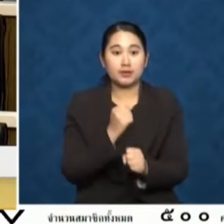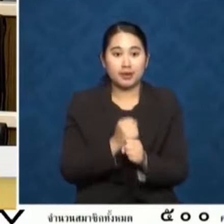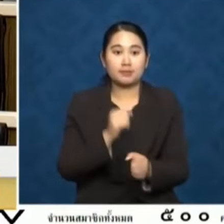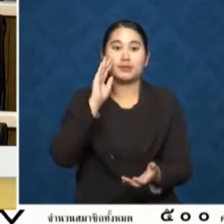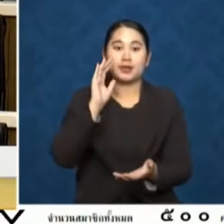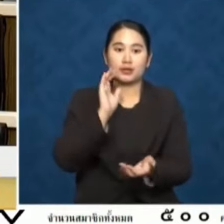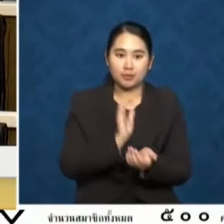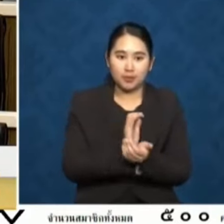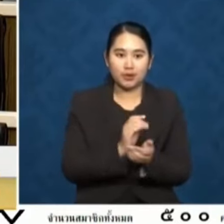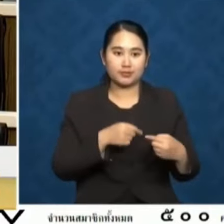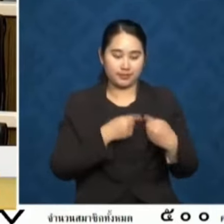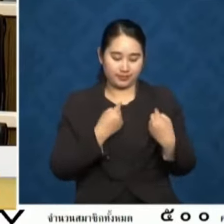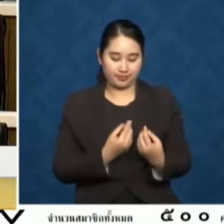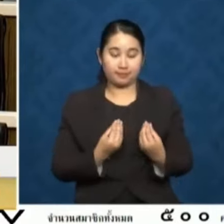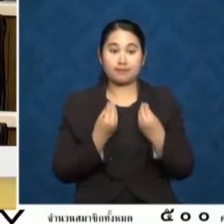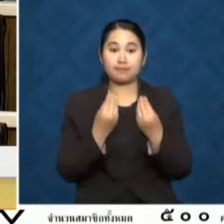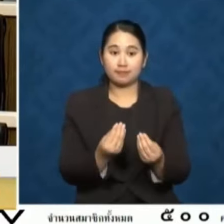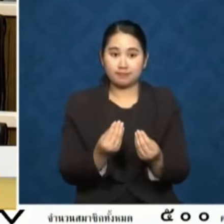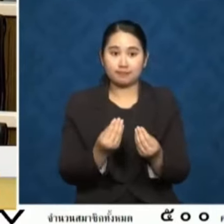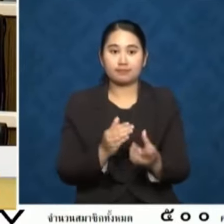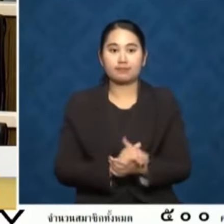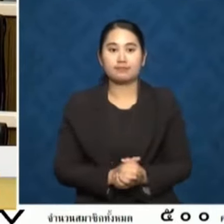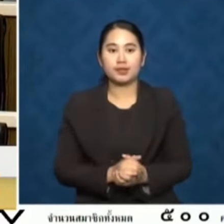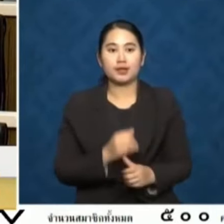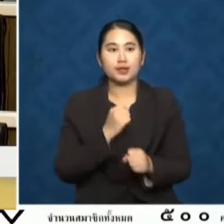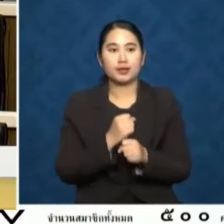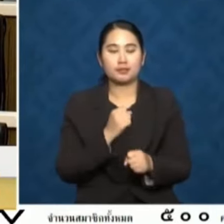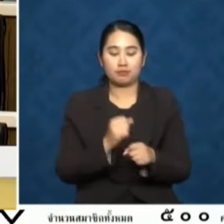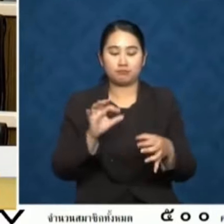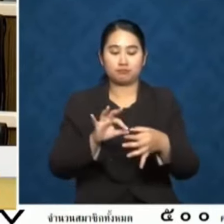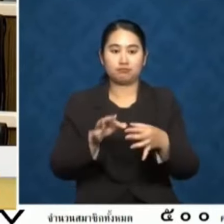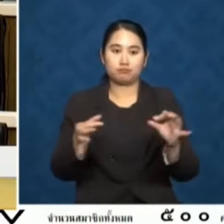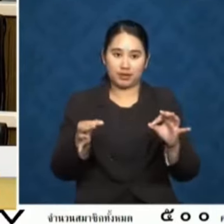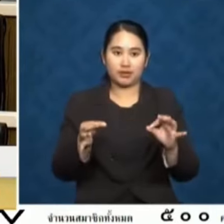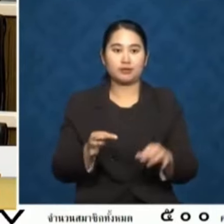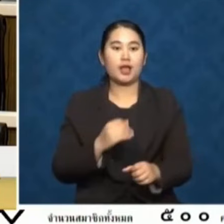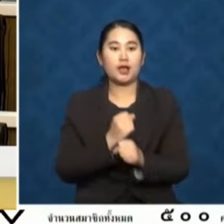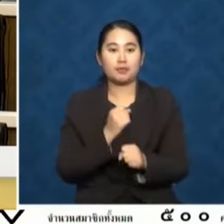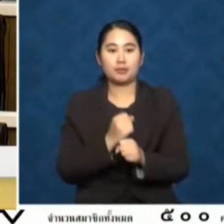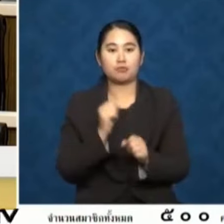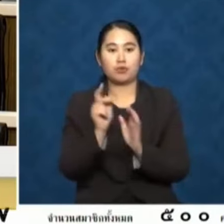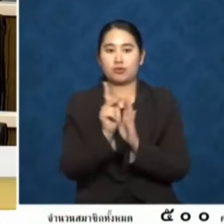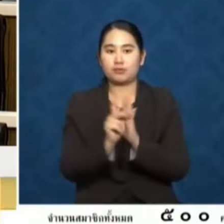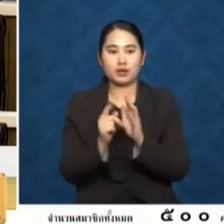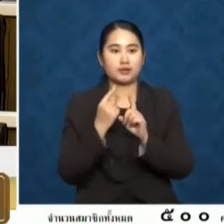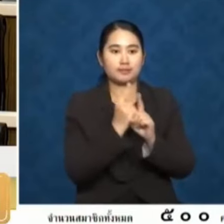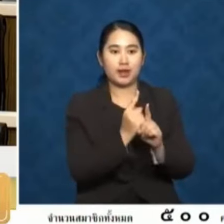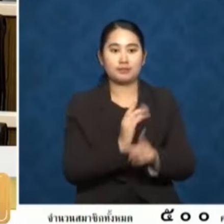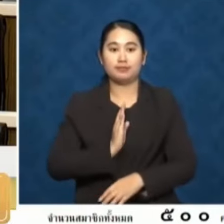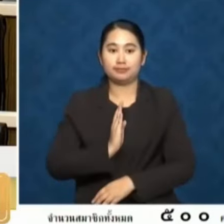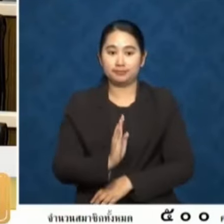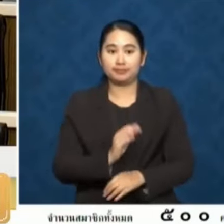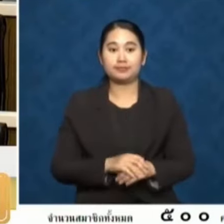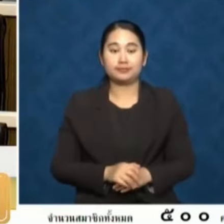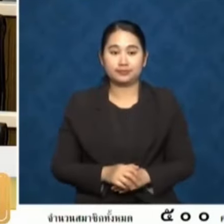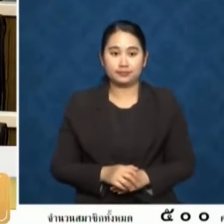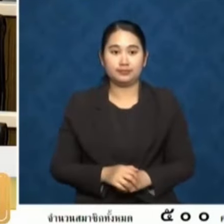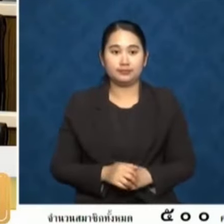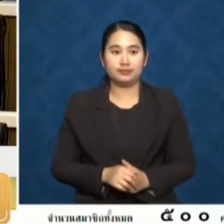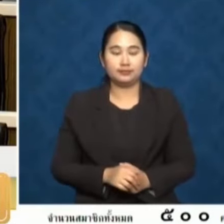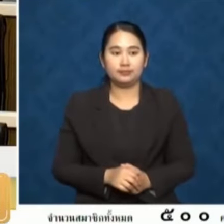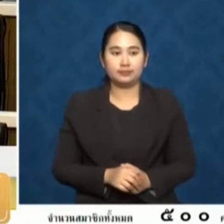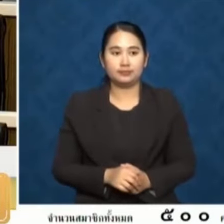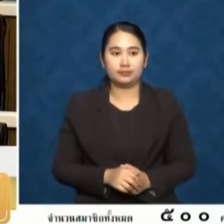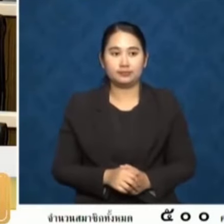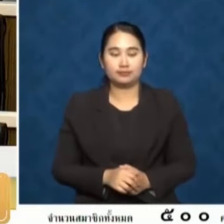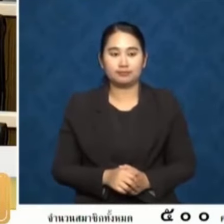านที่จะดำเนินคดีอย่างตรงไปตรงมาท่านประธานครับ